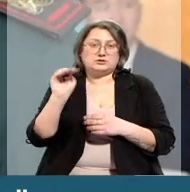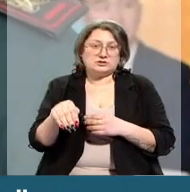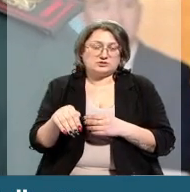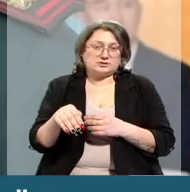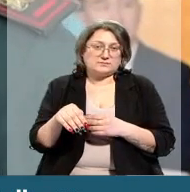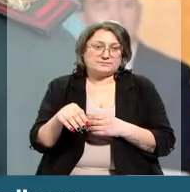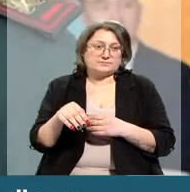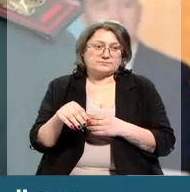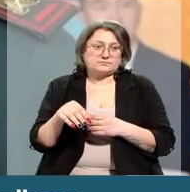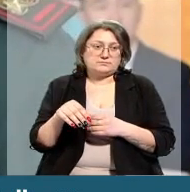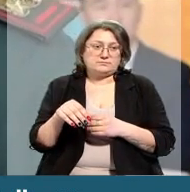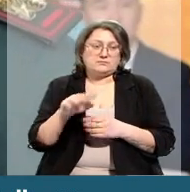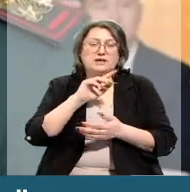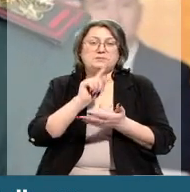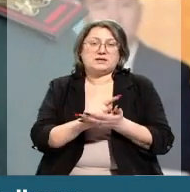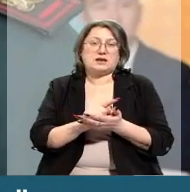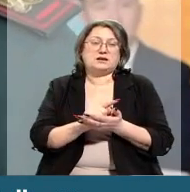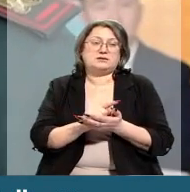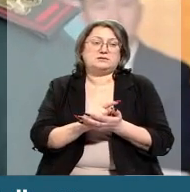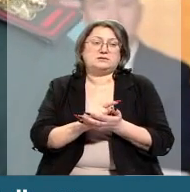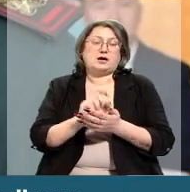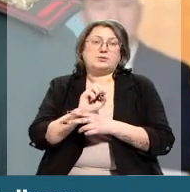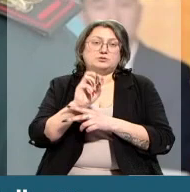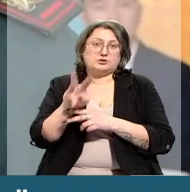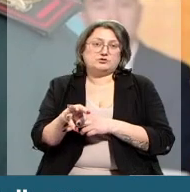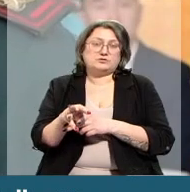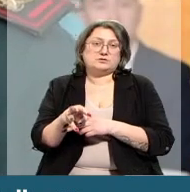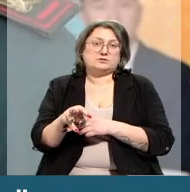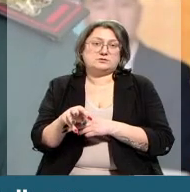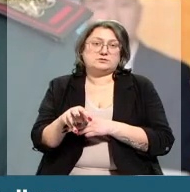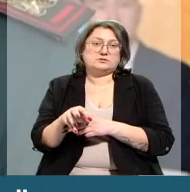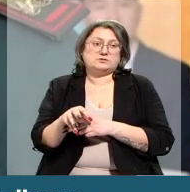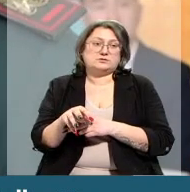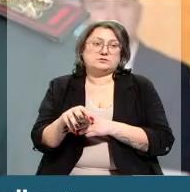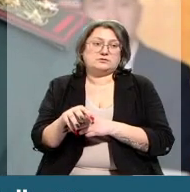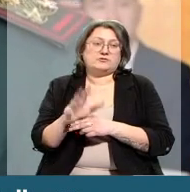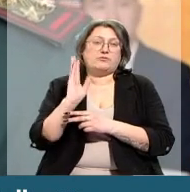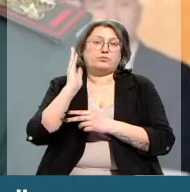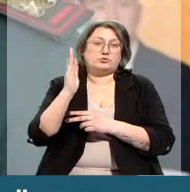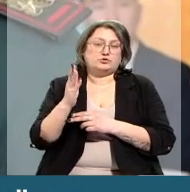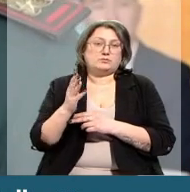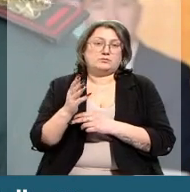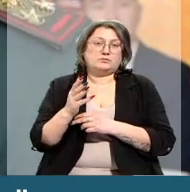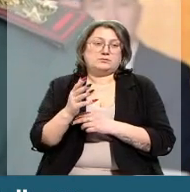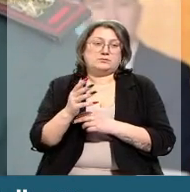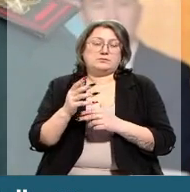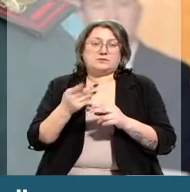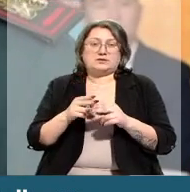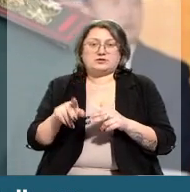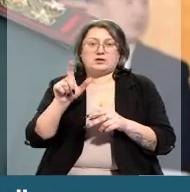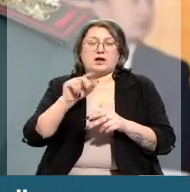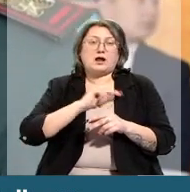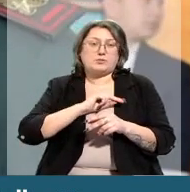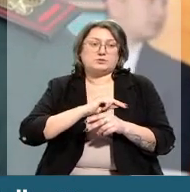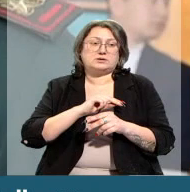И мы в обязательном порядке обеспечим в будущем, получается, данного человека